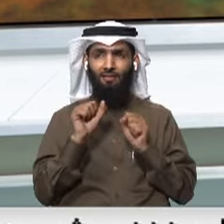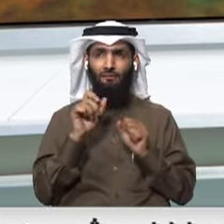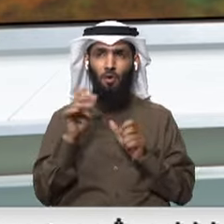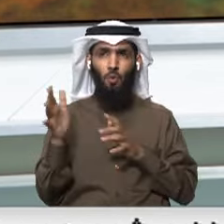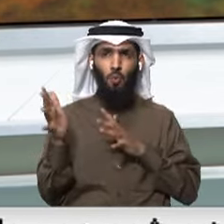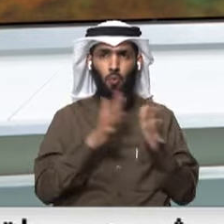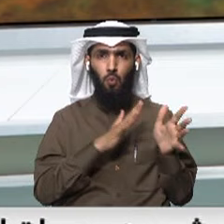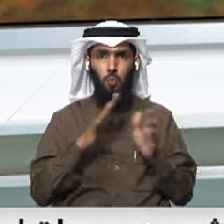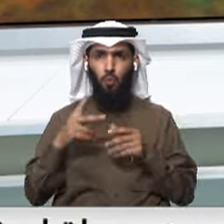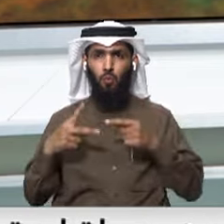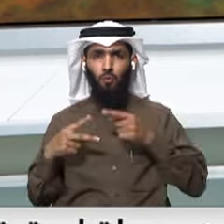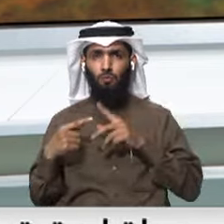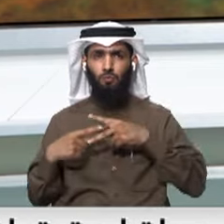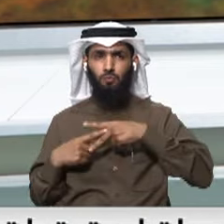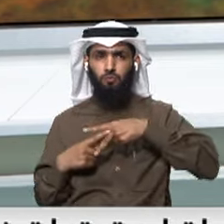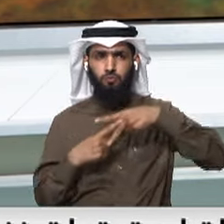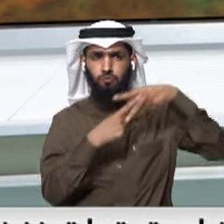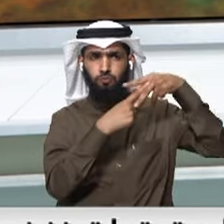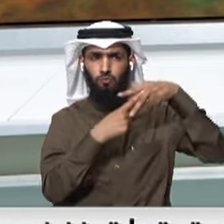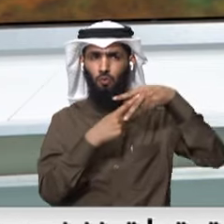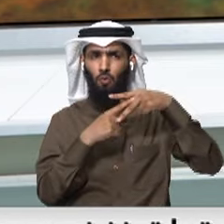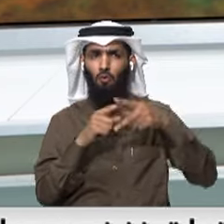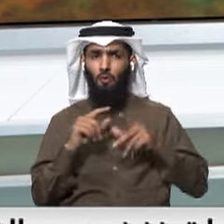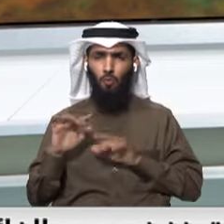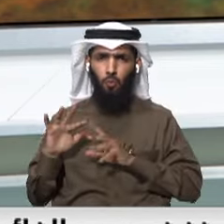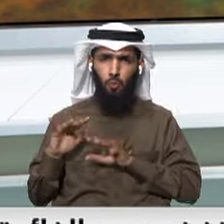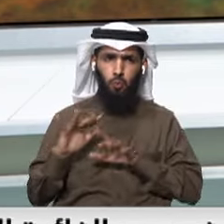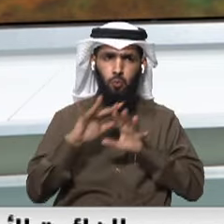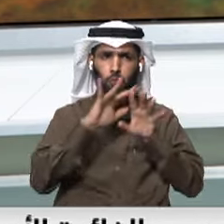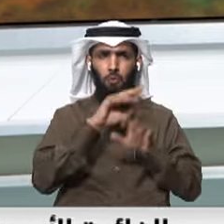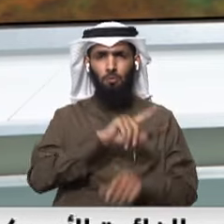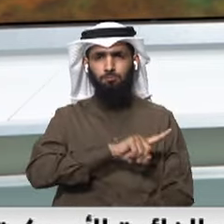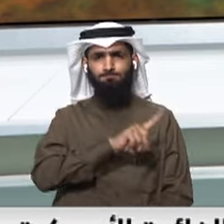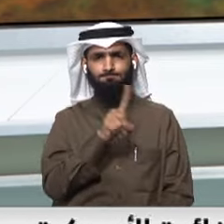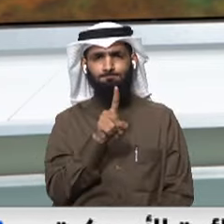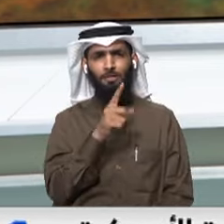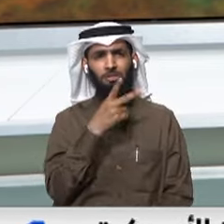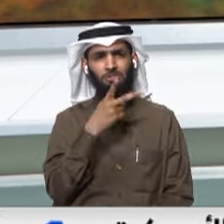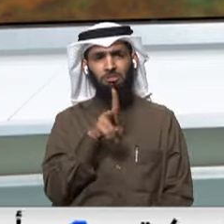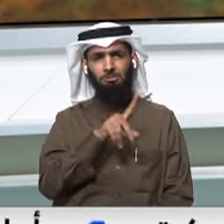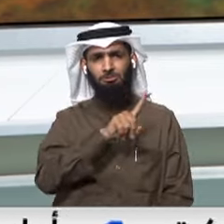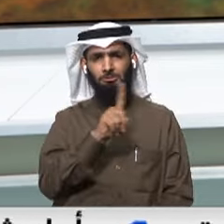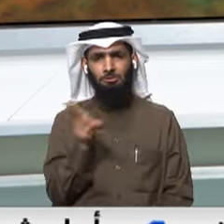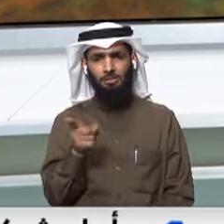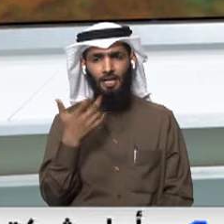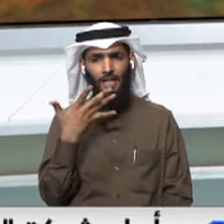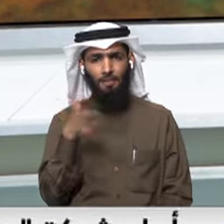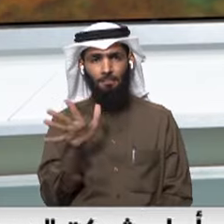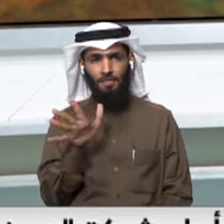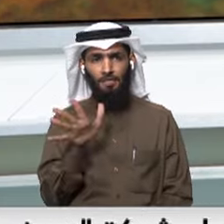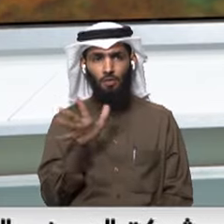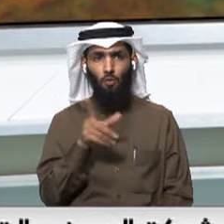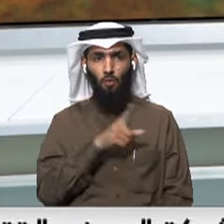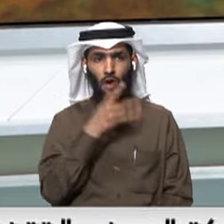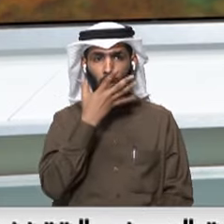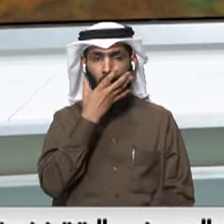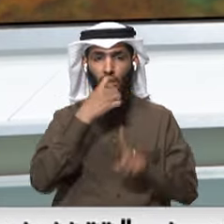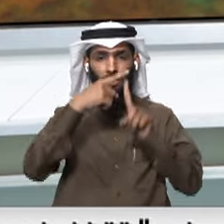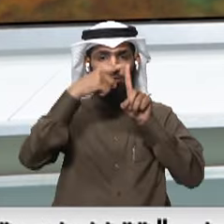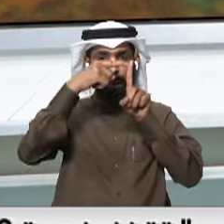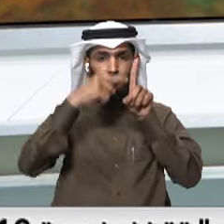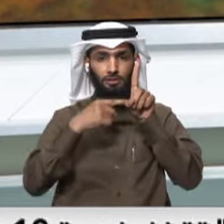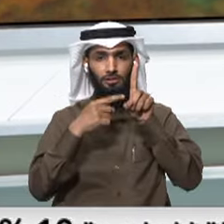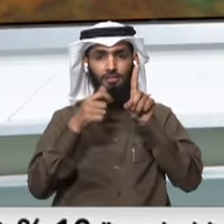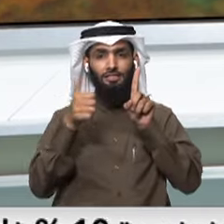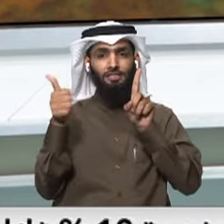جنوبيه شرقيه خفيفه الى معتدله تنشط على فترات من 20 الى 50 م في الساعه درجات الحراره الصغرى في مدينه الكويت